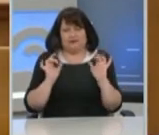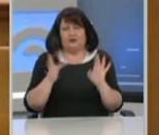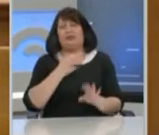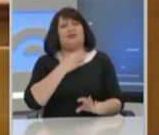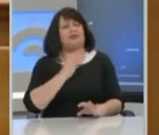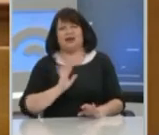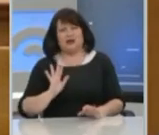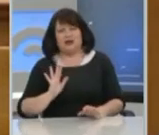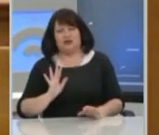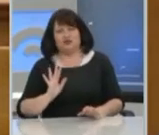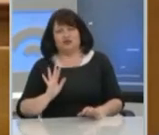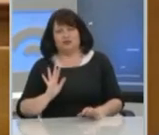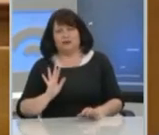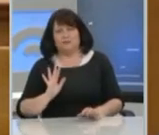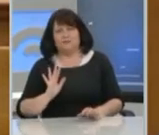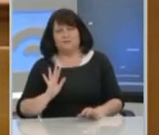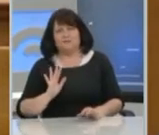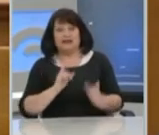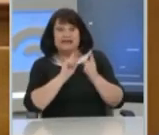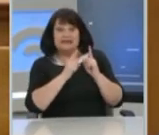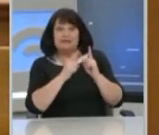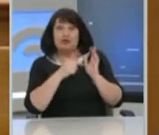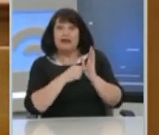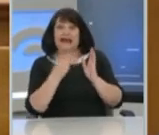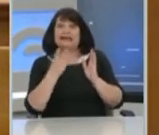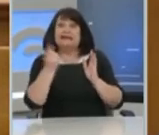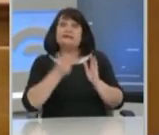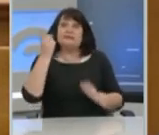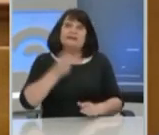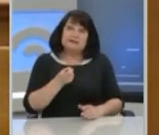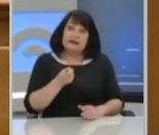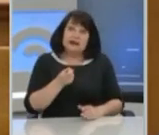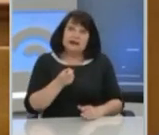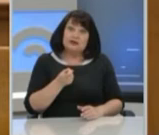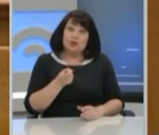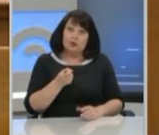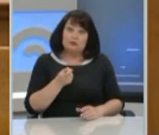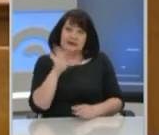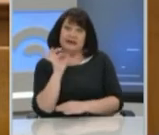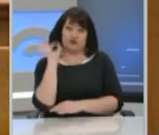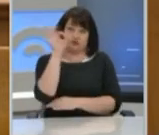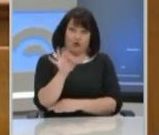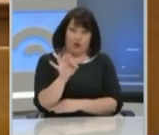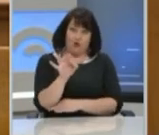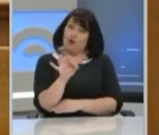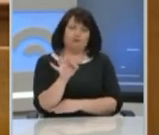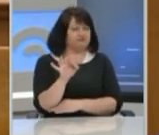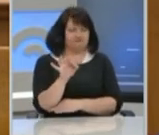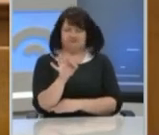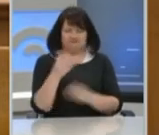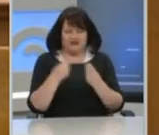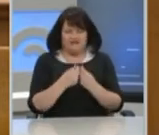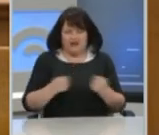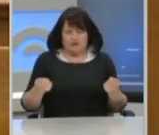χρειάζονται, όπως λέει η Συμφωνία, 3,5% να είμαστε μέσα στους στόχους 3,5% για να εφαρμοστούν, αλλά